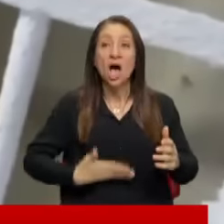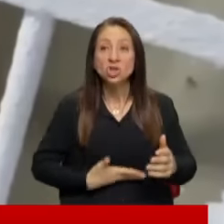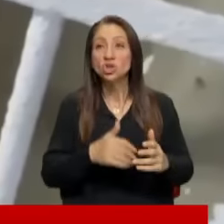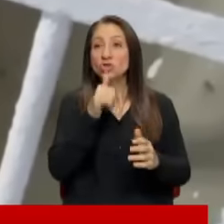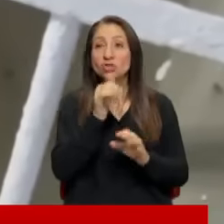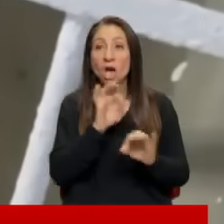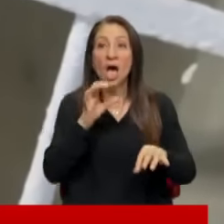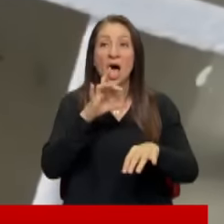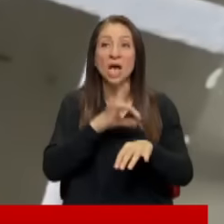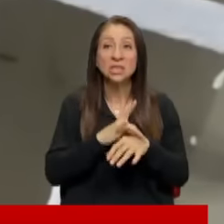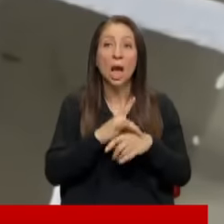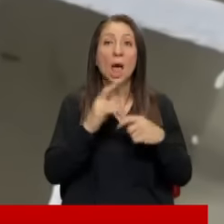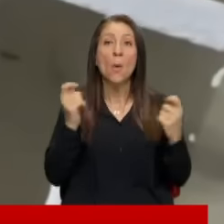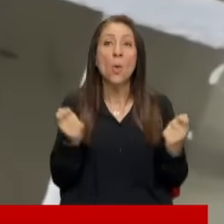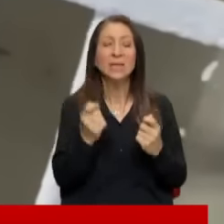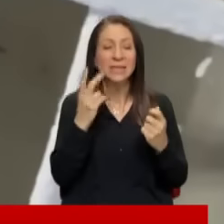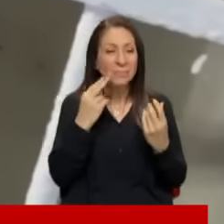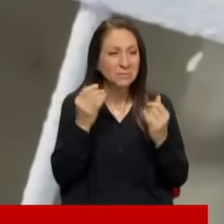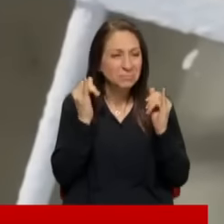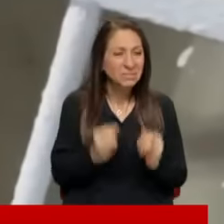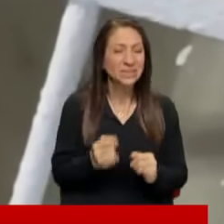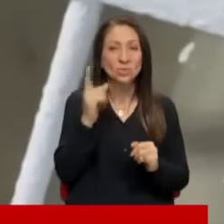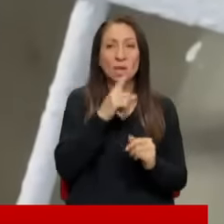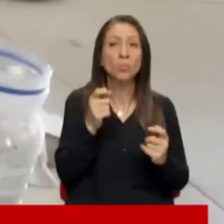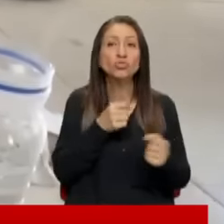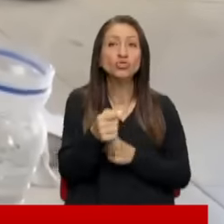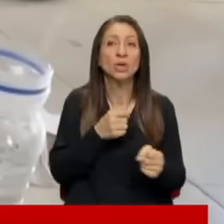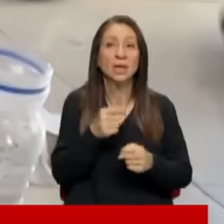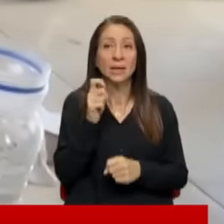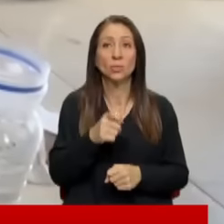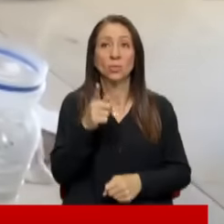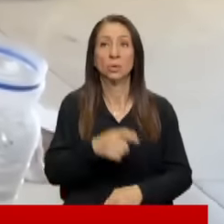susuzlukla, hastalıklarla, hijyen sorunlarıyla mücadele ediyor.